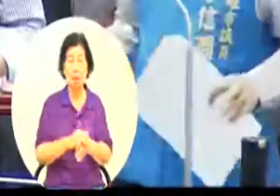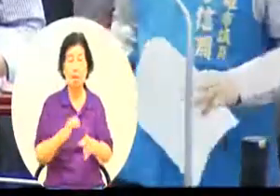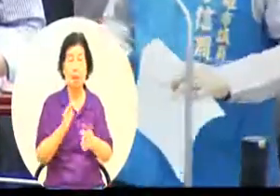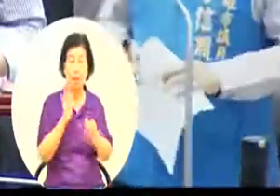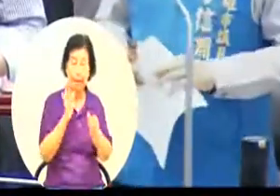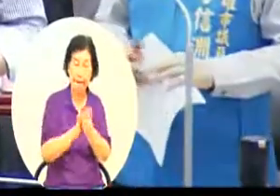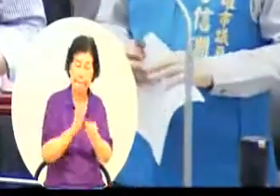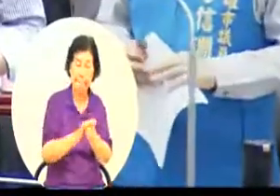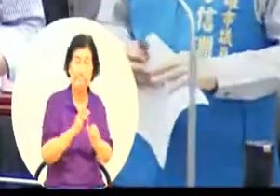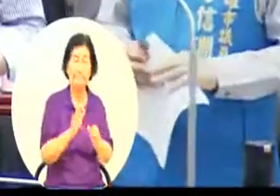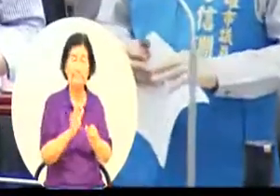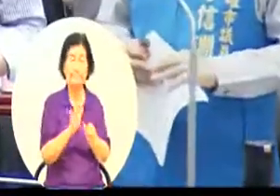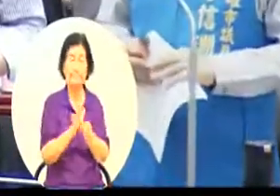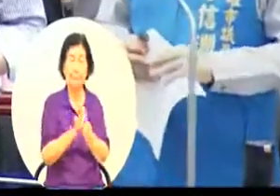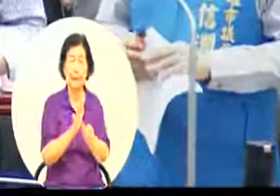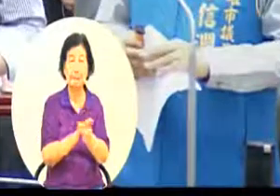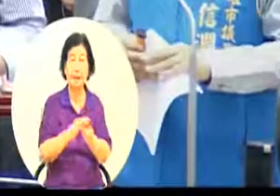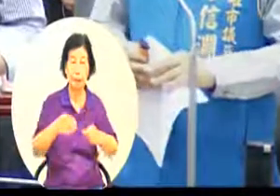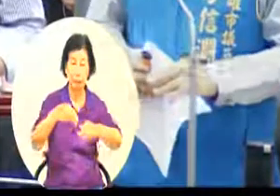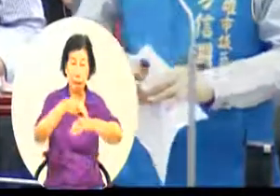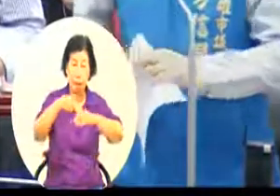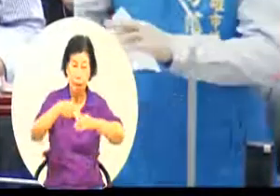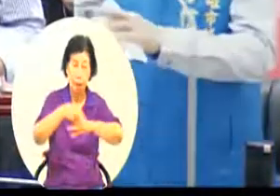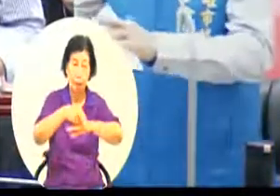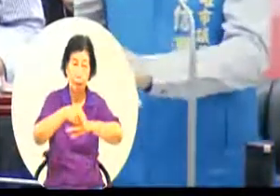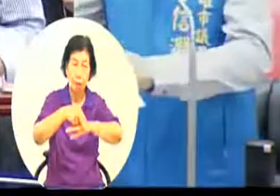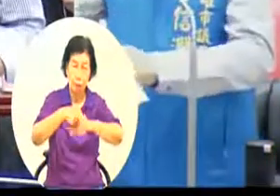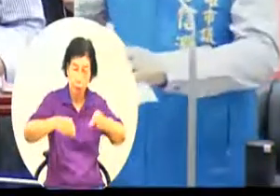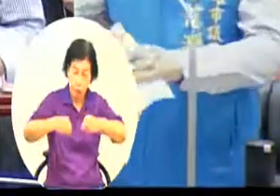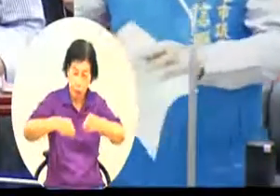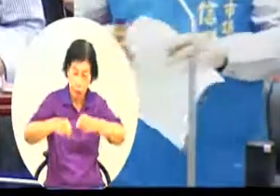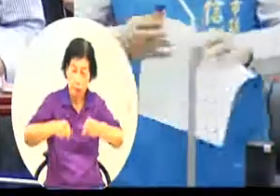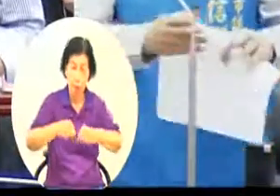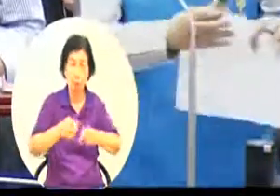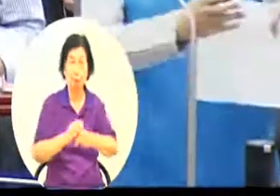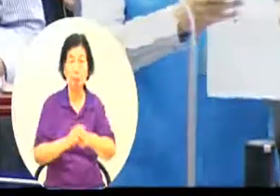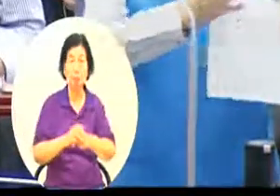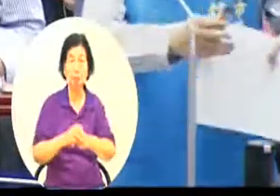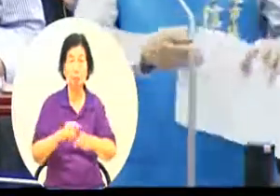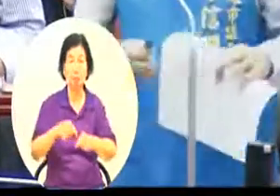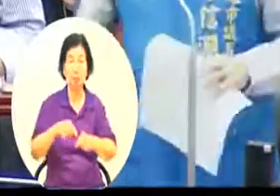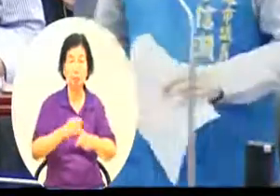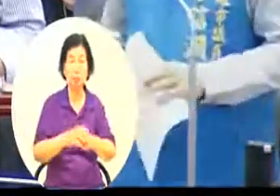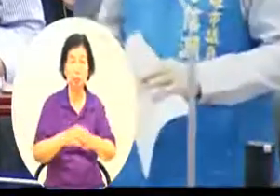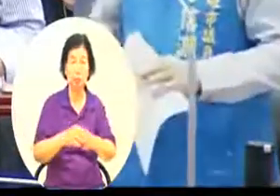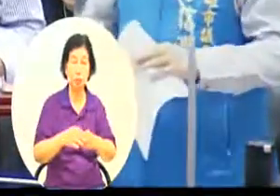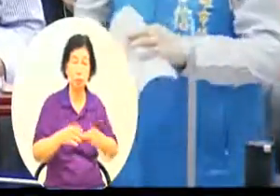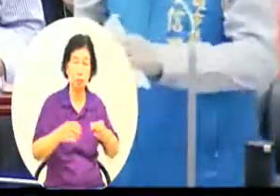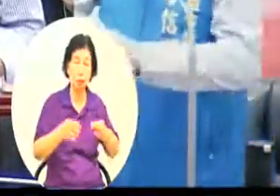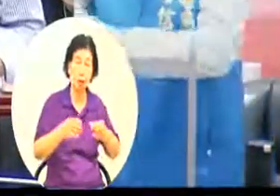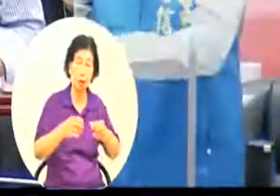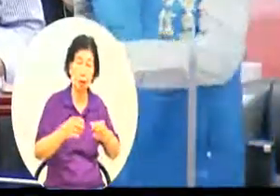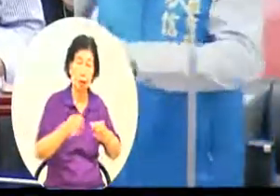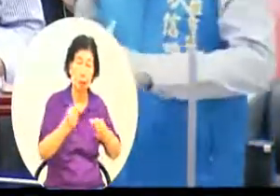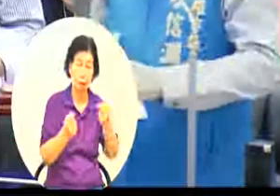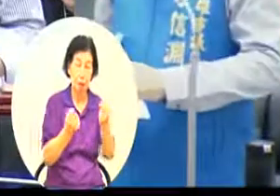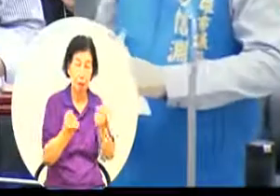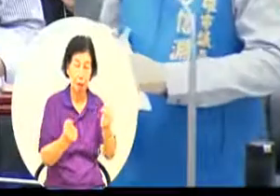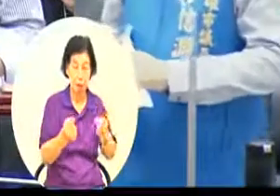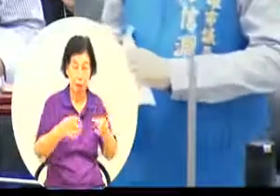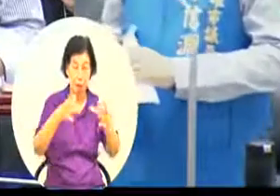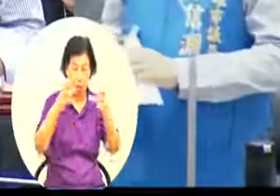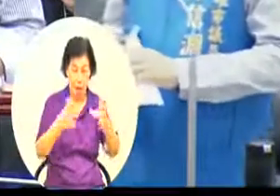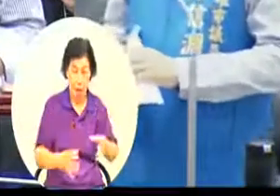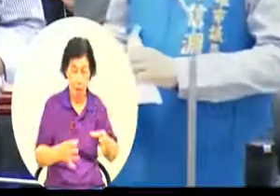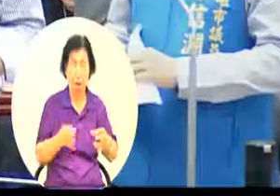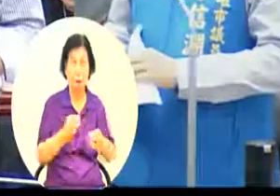它规划下去。 好， 哦，不要等到啊车站盖好了，还不知道哪一个招商要针对哪一个部分去招